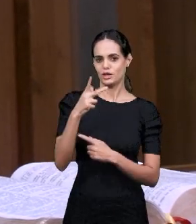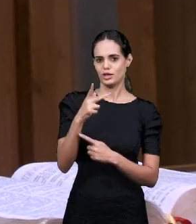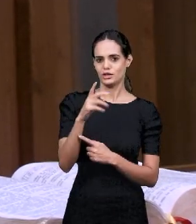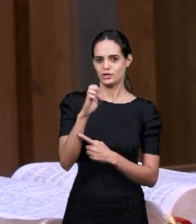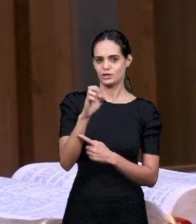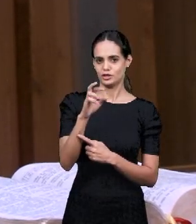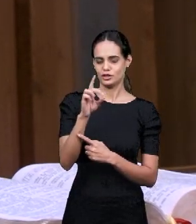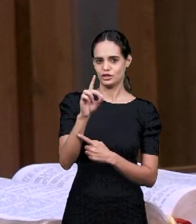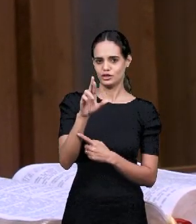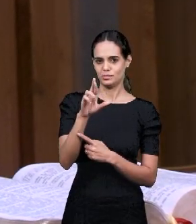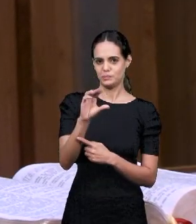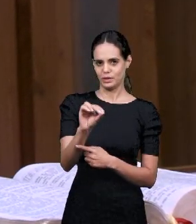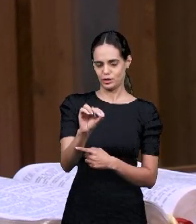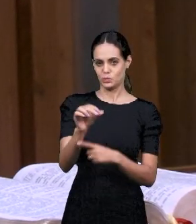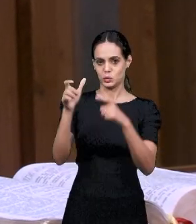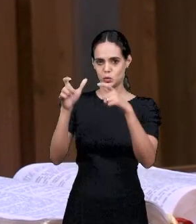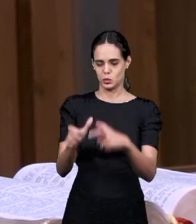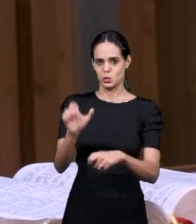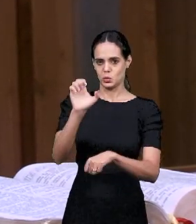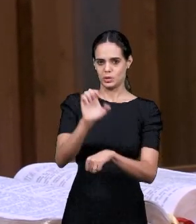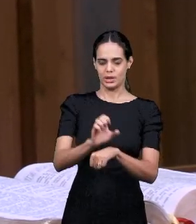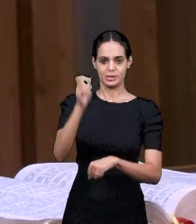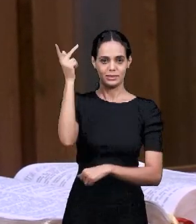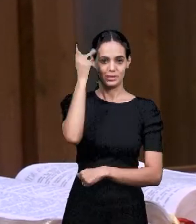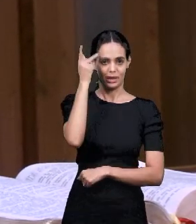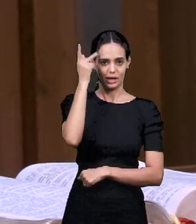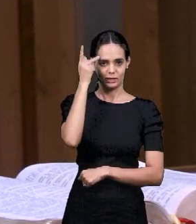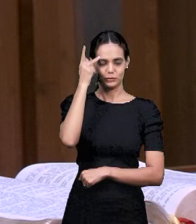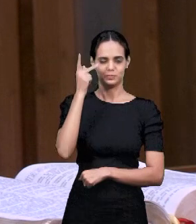la classe d'intermédiaire de l'église